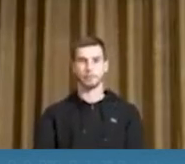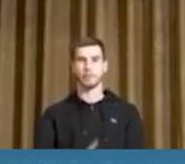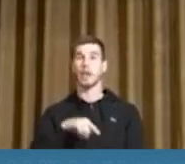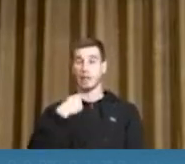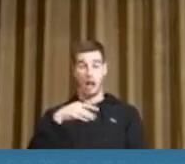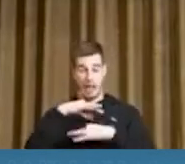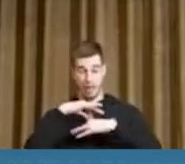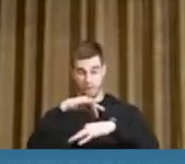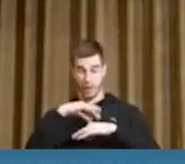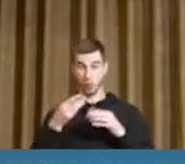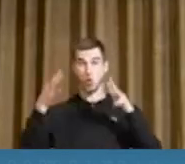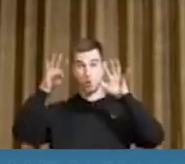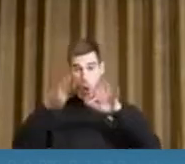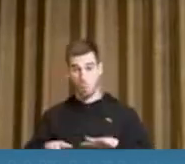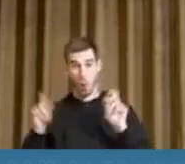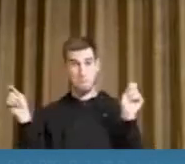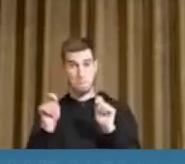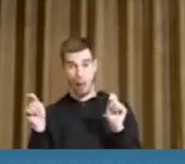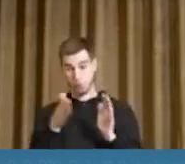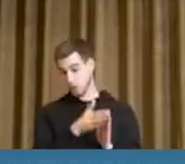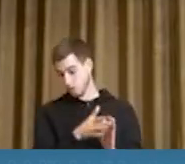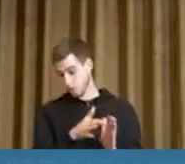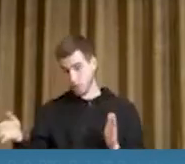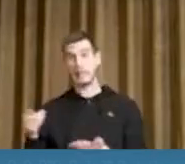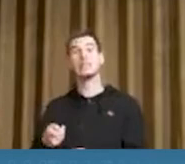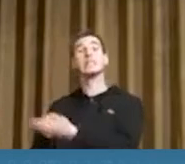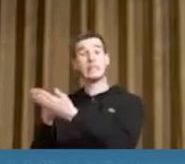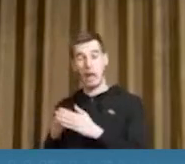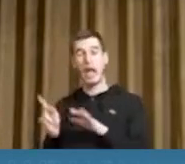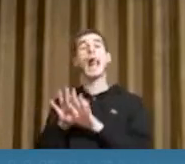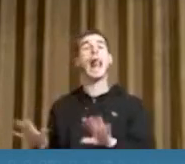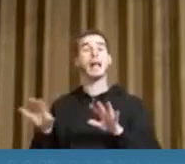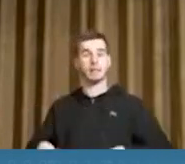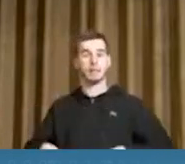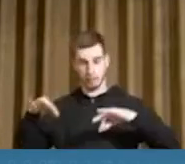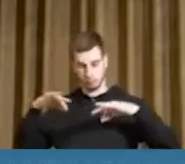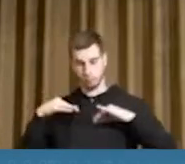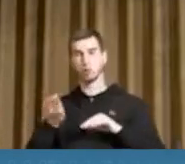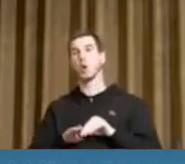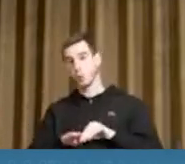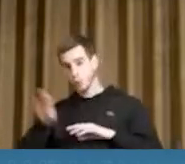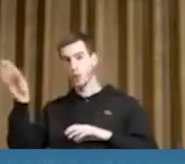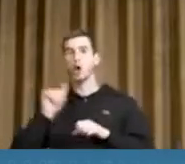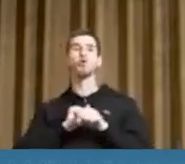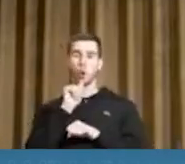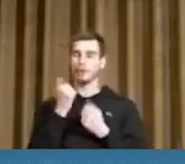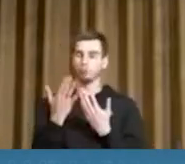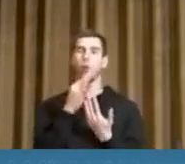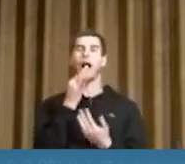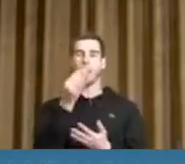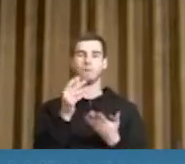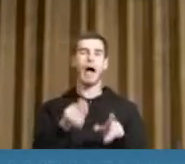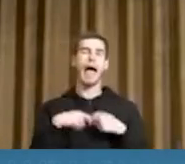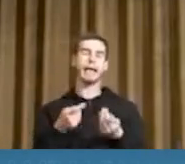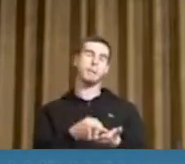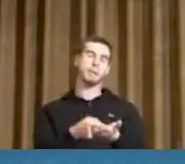Infektion sehen, dann sehen wir, die sind zwar auf dem Weg zur Besserung, aber wir haben nach wie vor doch so etwa 17% bei der Abfrage,